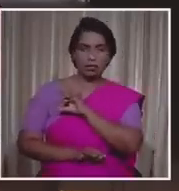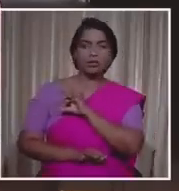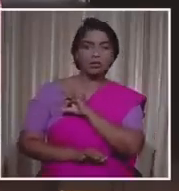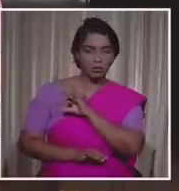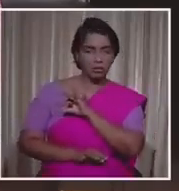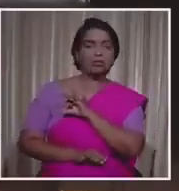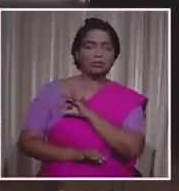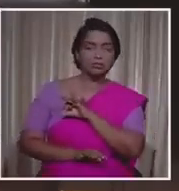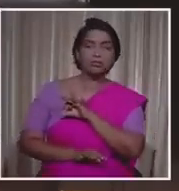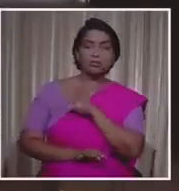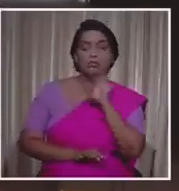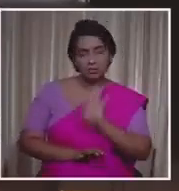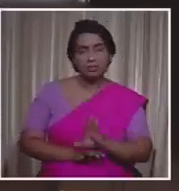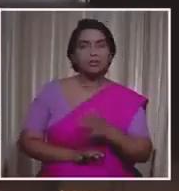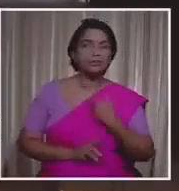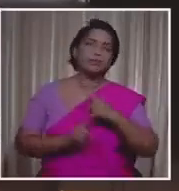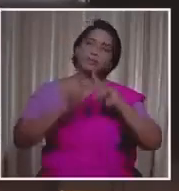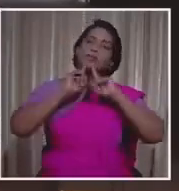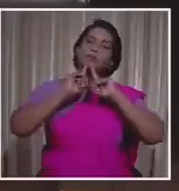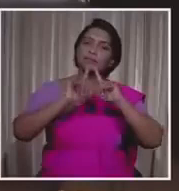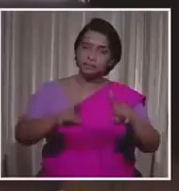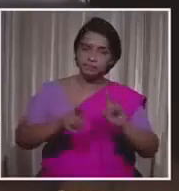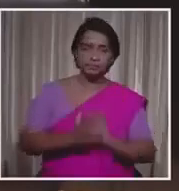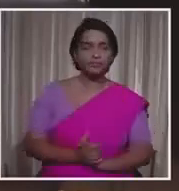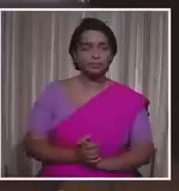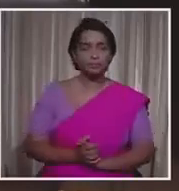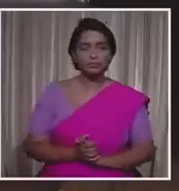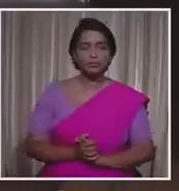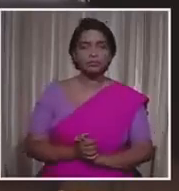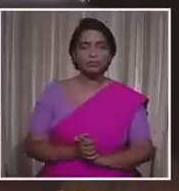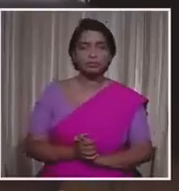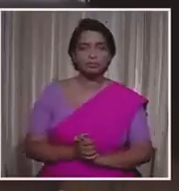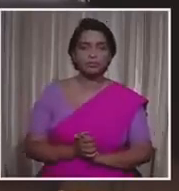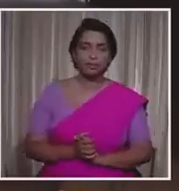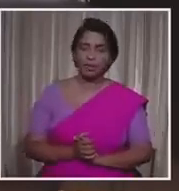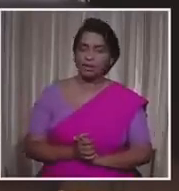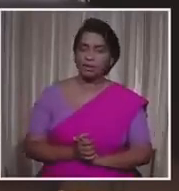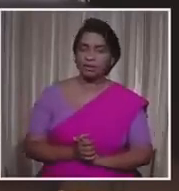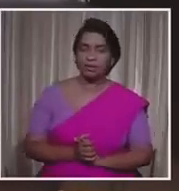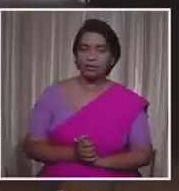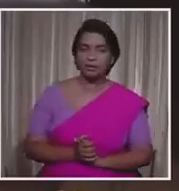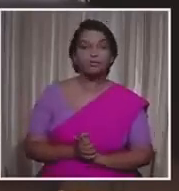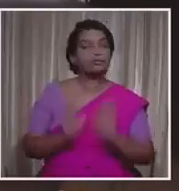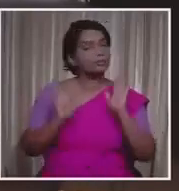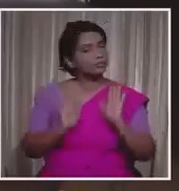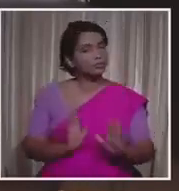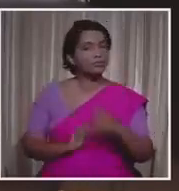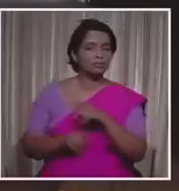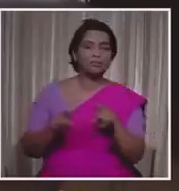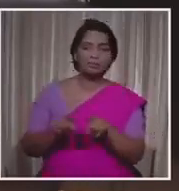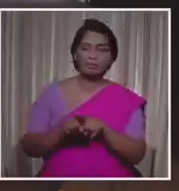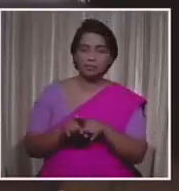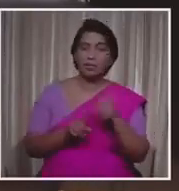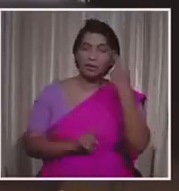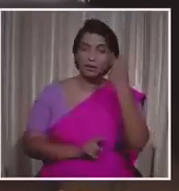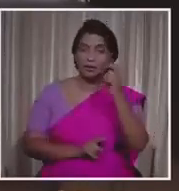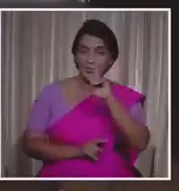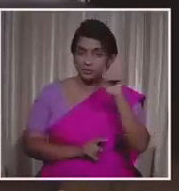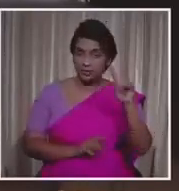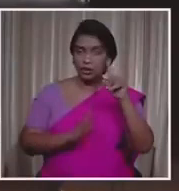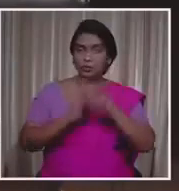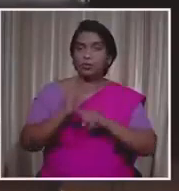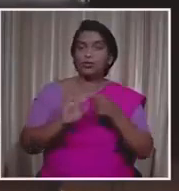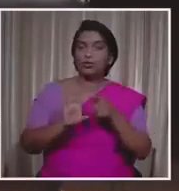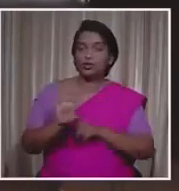ගනු ලැබූ බව ප්‍රකාශයට පත් කරනු ඇත. කෙසේ වෙතත් 2022 ජූලි